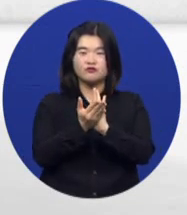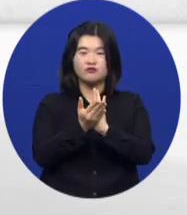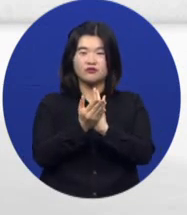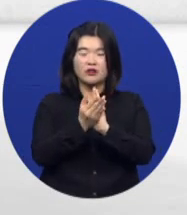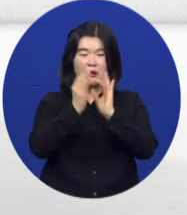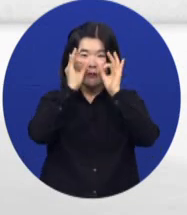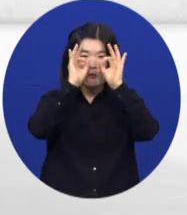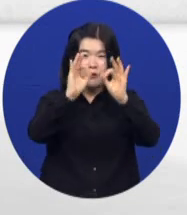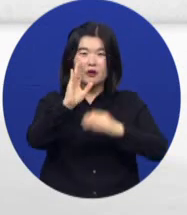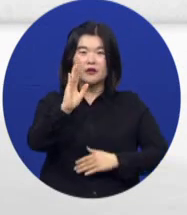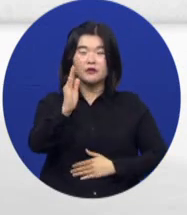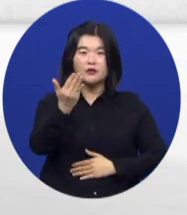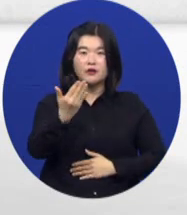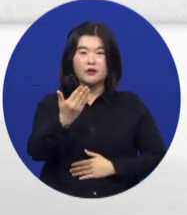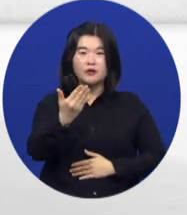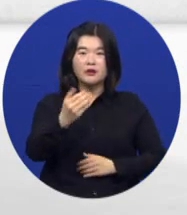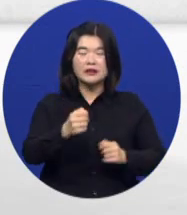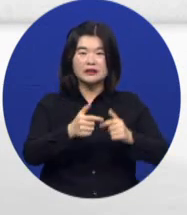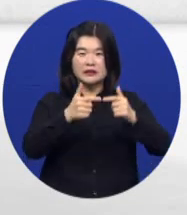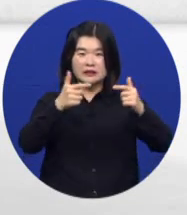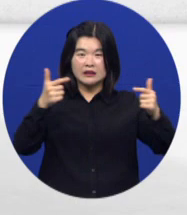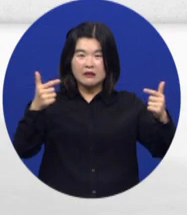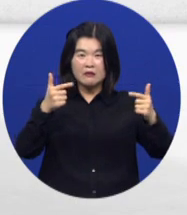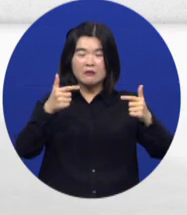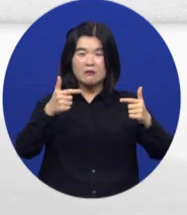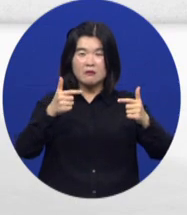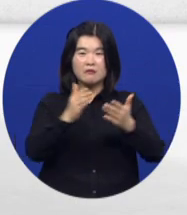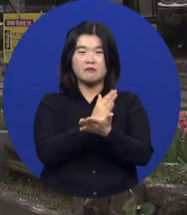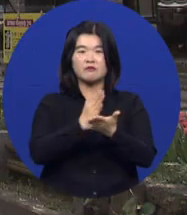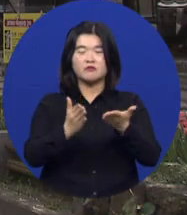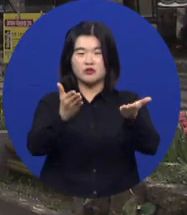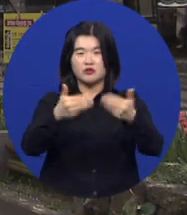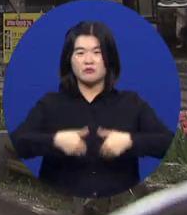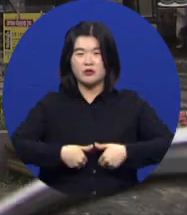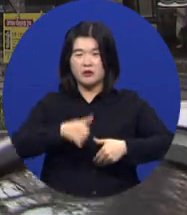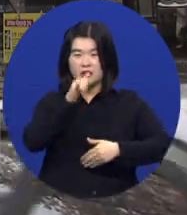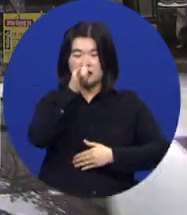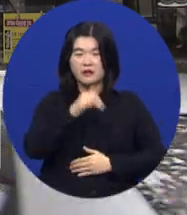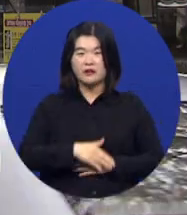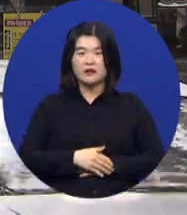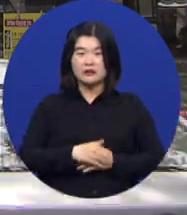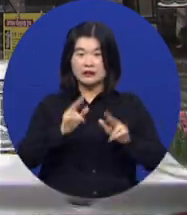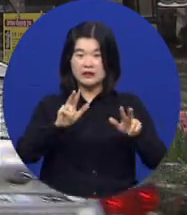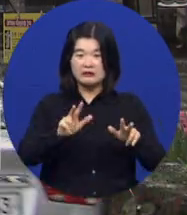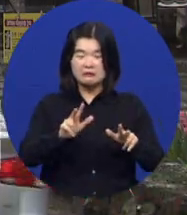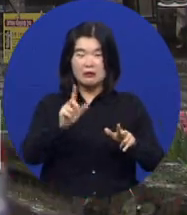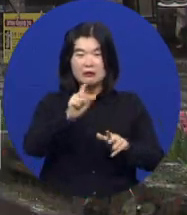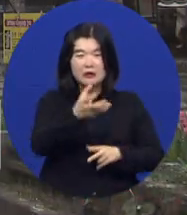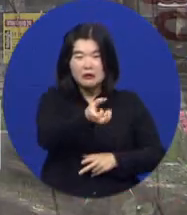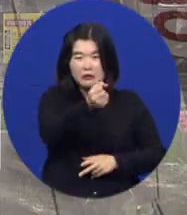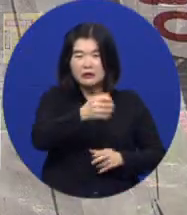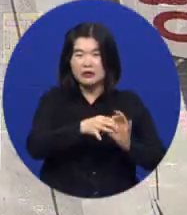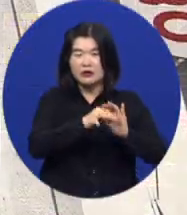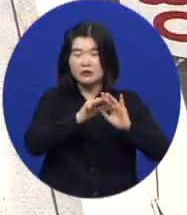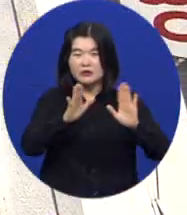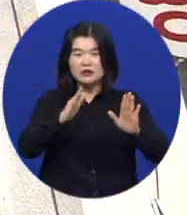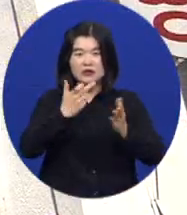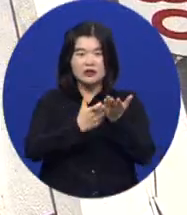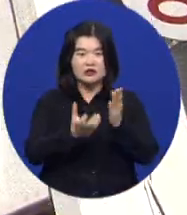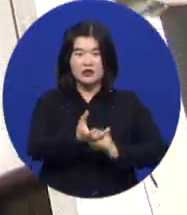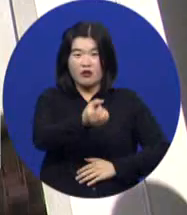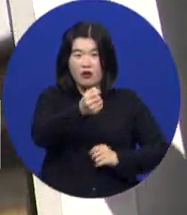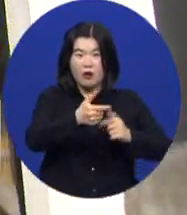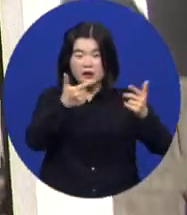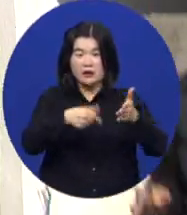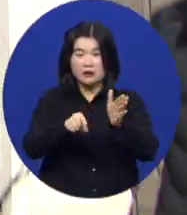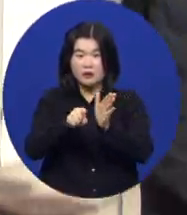6종을 해가지고 증식 보급할 필요가 있다고 봅니다. 원산지 논쟁을 넘어 제주 왕벚나무의